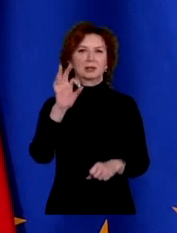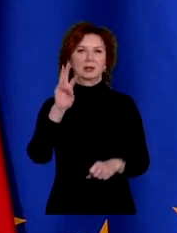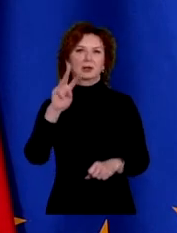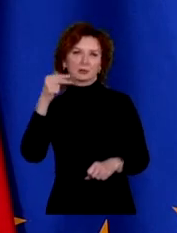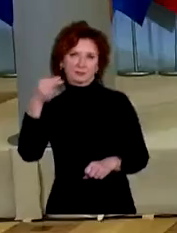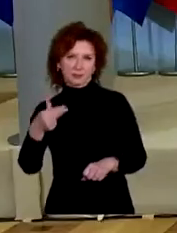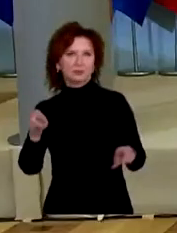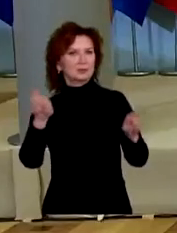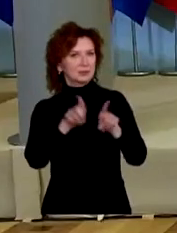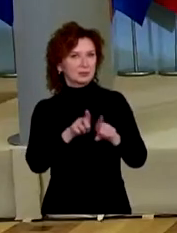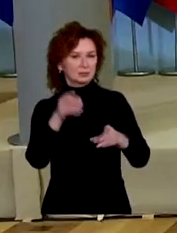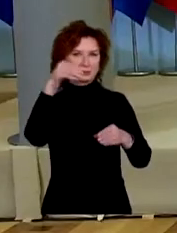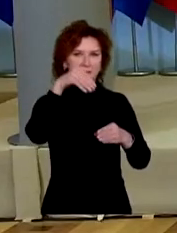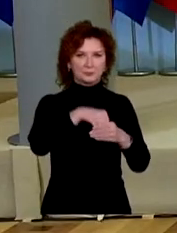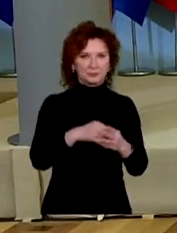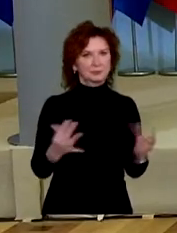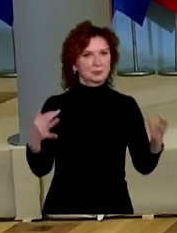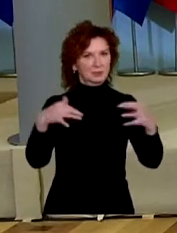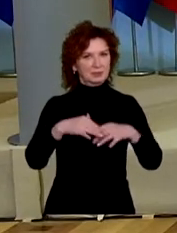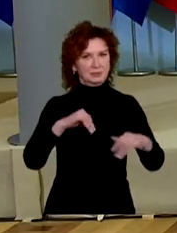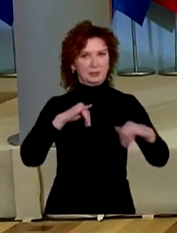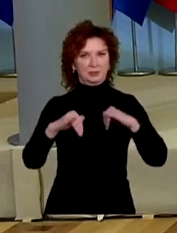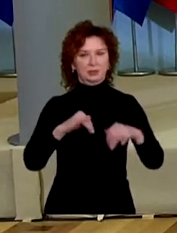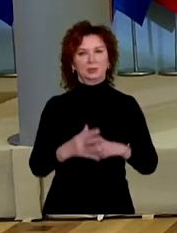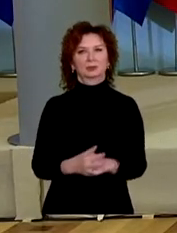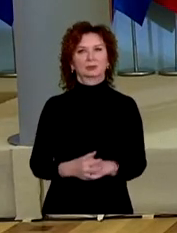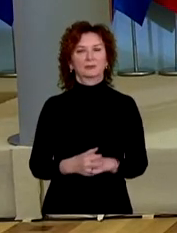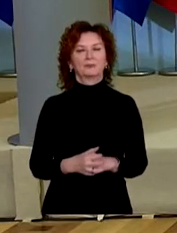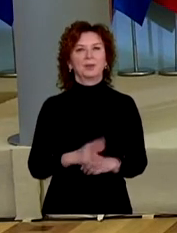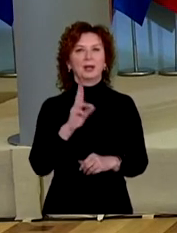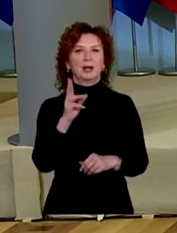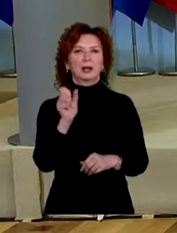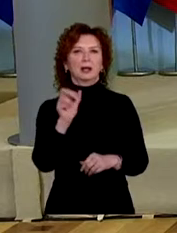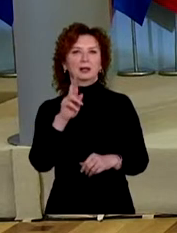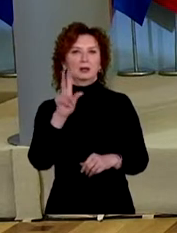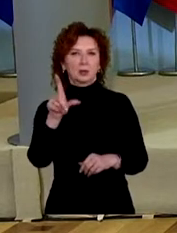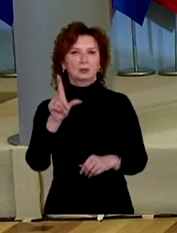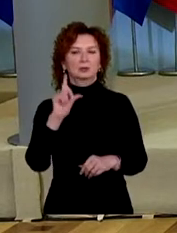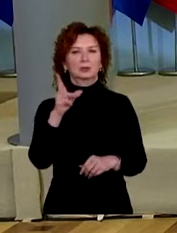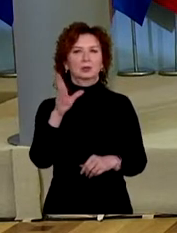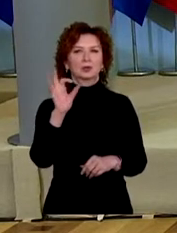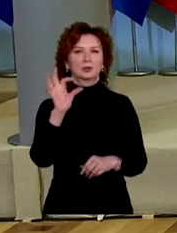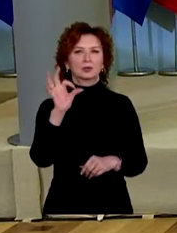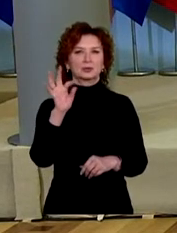udział. Bardzo proszę, pan redaktor Karol Kostrzewa, Polska Agencja Prasowa.